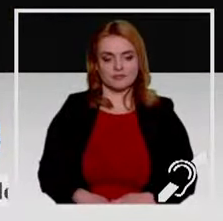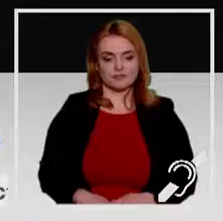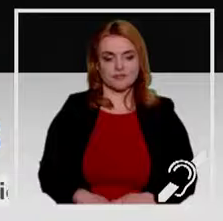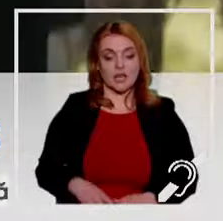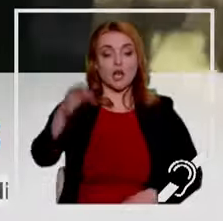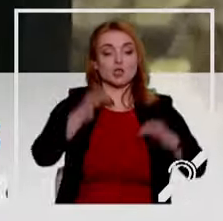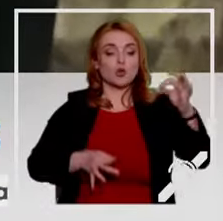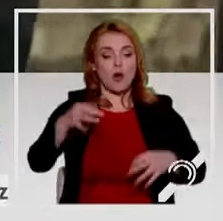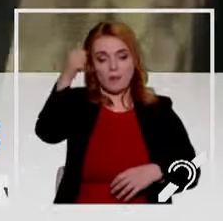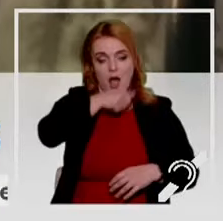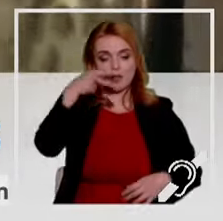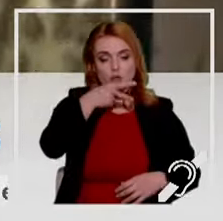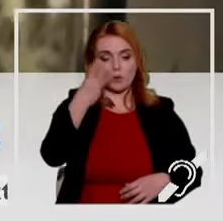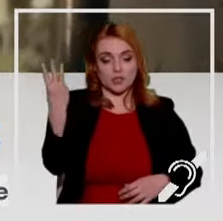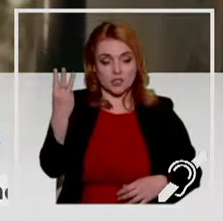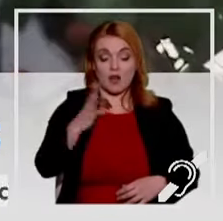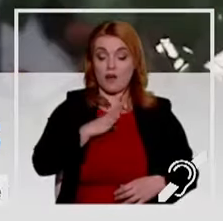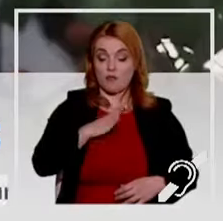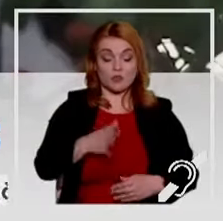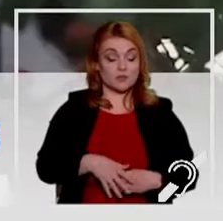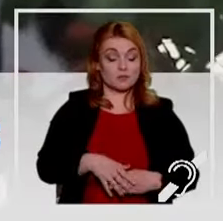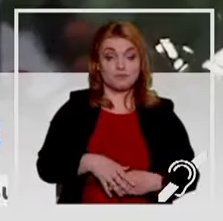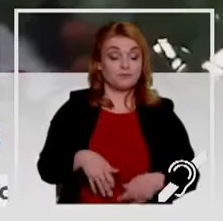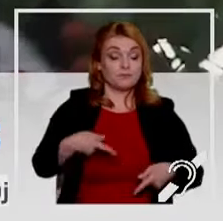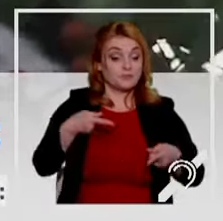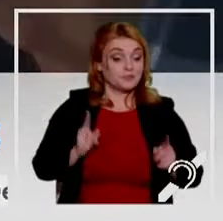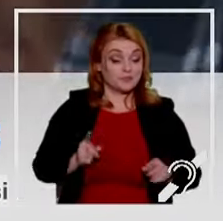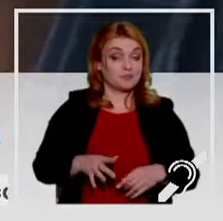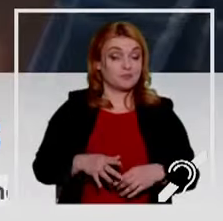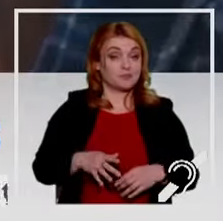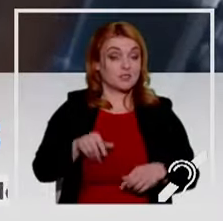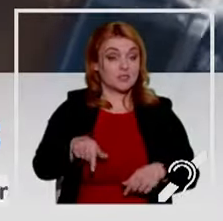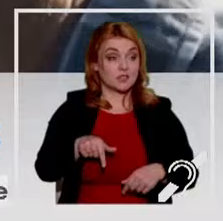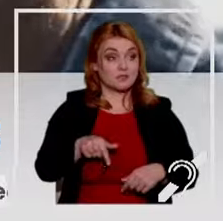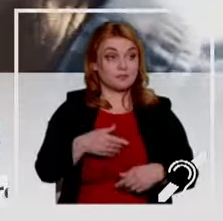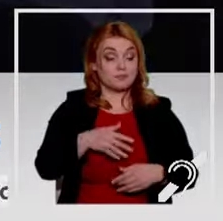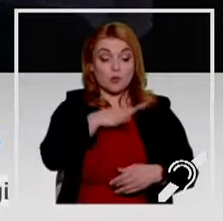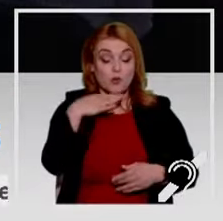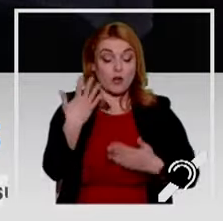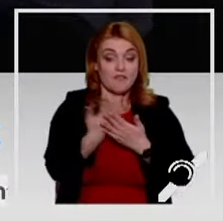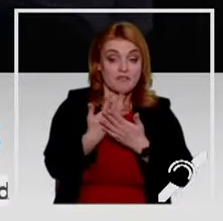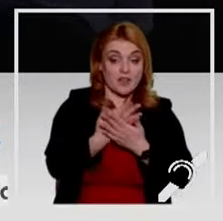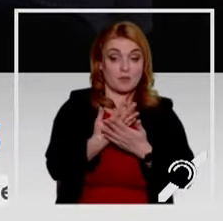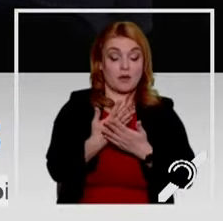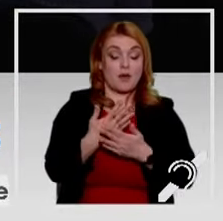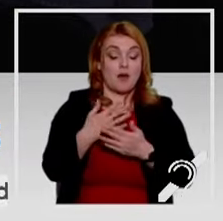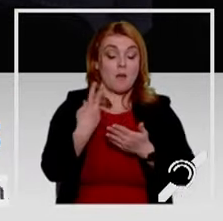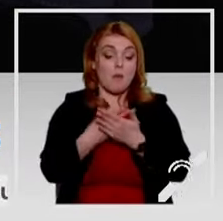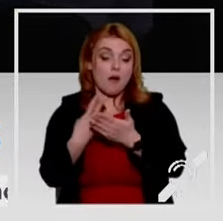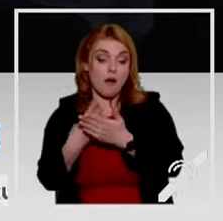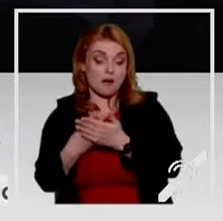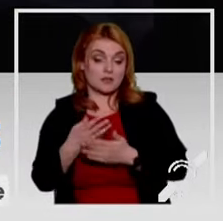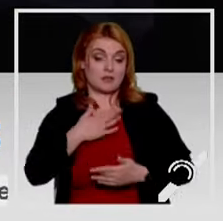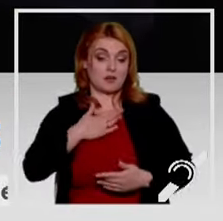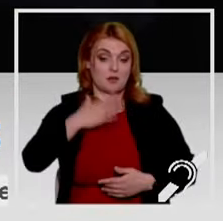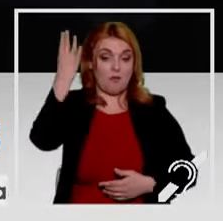Toamna anului 2023 a fost cu certitudine anotimpul premierelor în cinematografia Republicii Moldova.